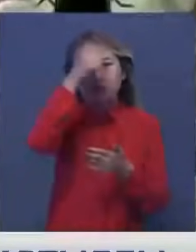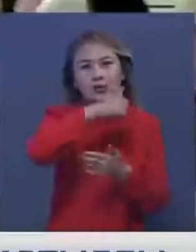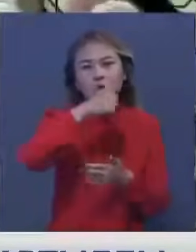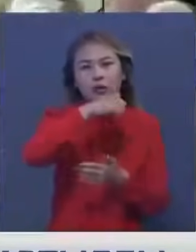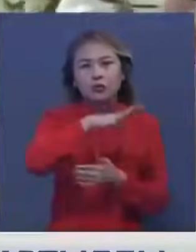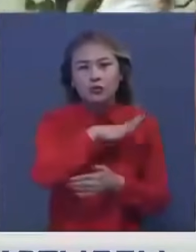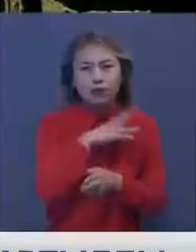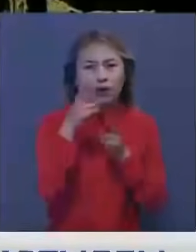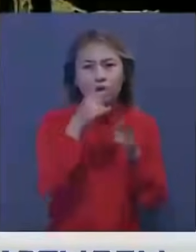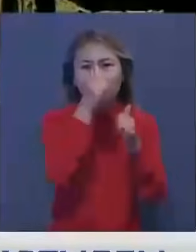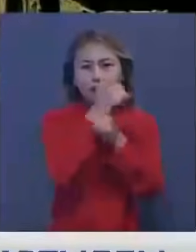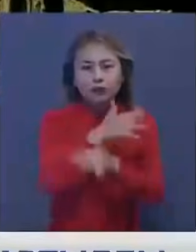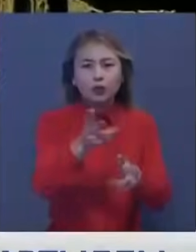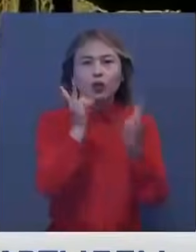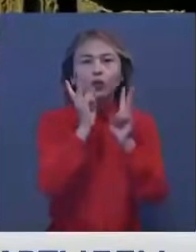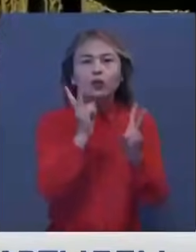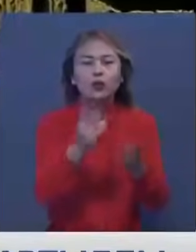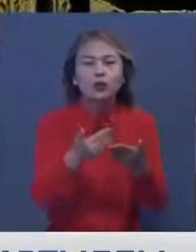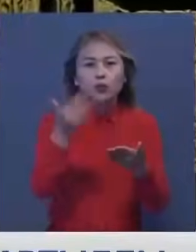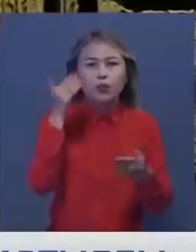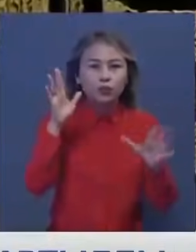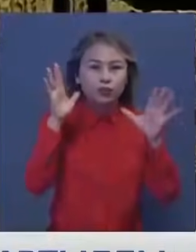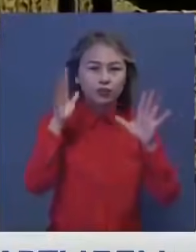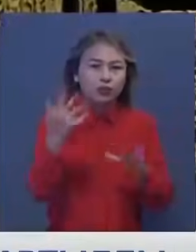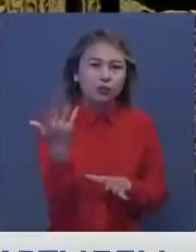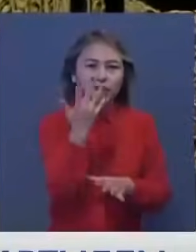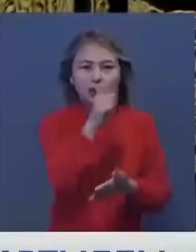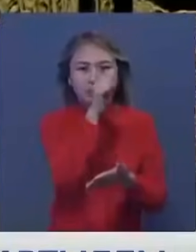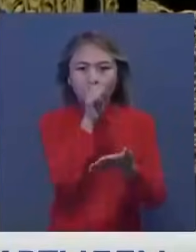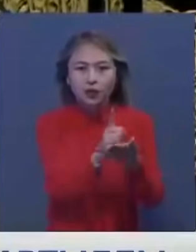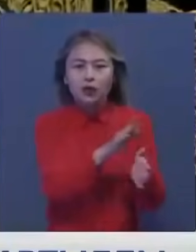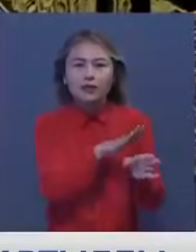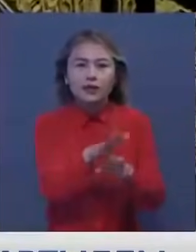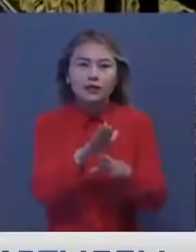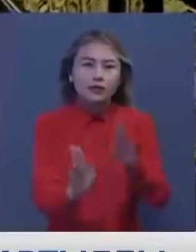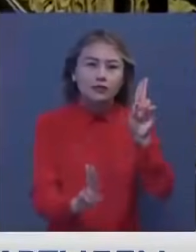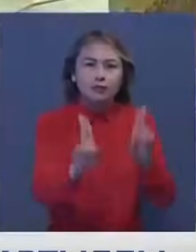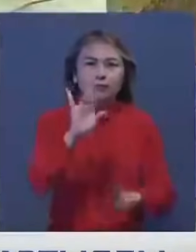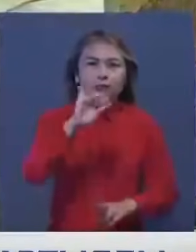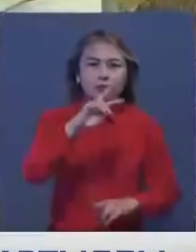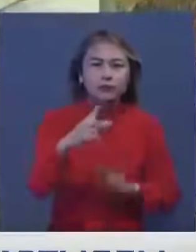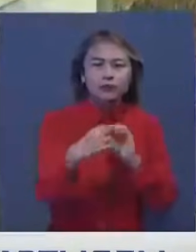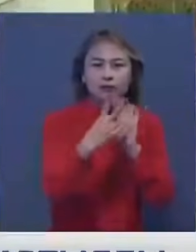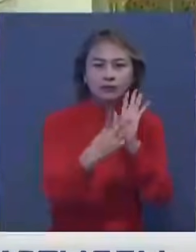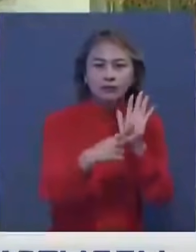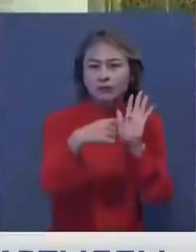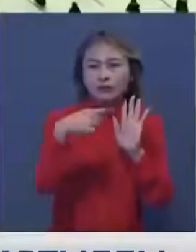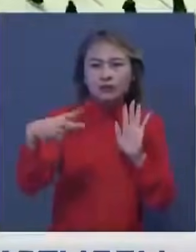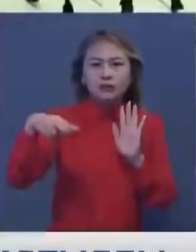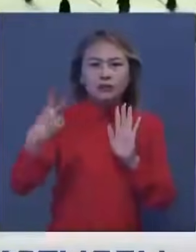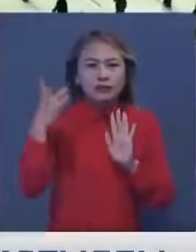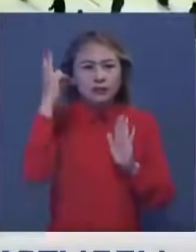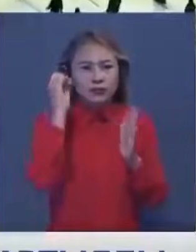былтырда қажылыққа баралмаған еді. Айта кетейік, биыл мұсылманның 5-ші парызын орындау рәсімдері шілденің 17 мен